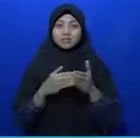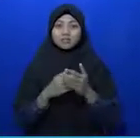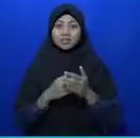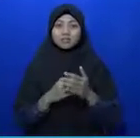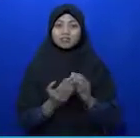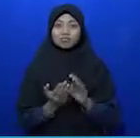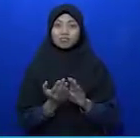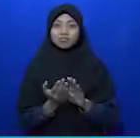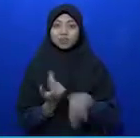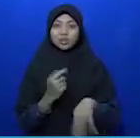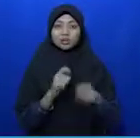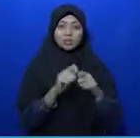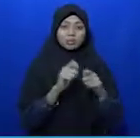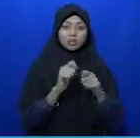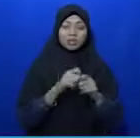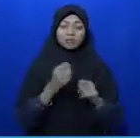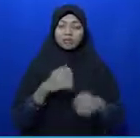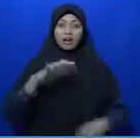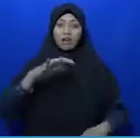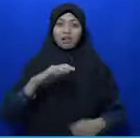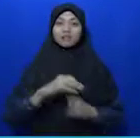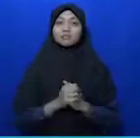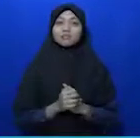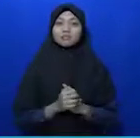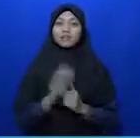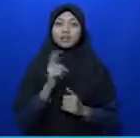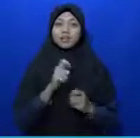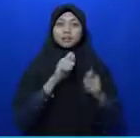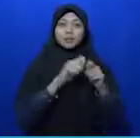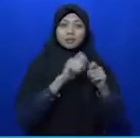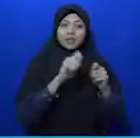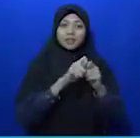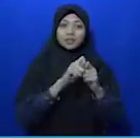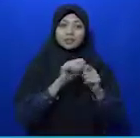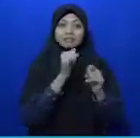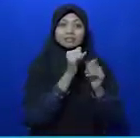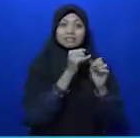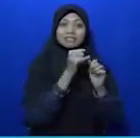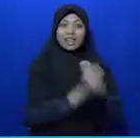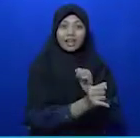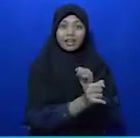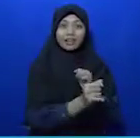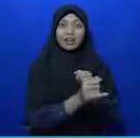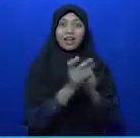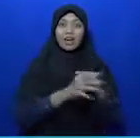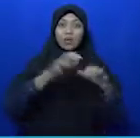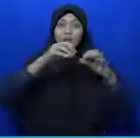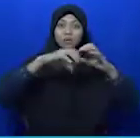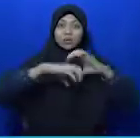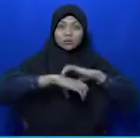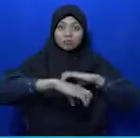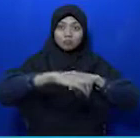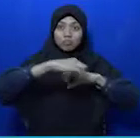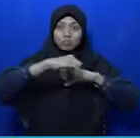mahal. Bahkan yang lebih parah lagi, kalau itu maintenance-nya tidak bagus, dijaga di dalam itu kalau sekali ambrukan dari ore